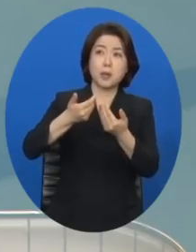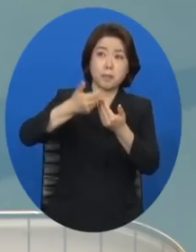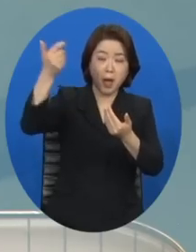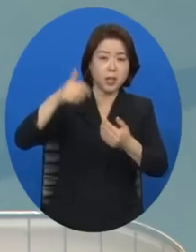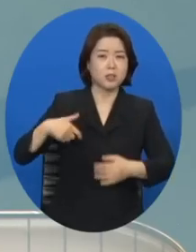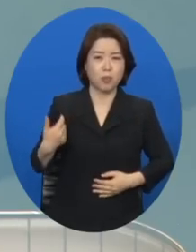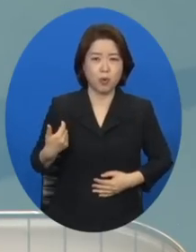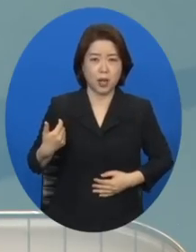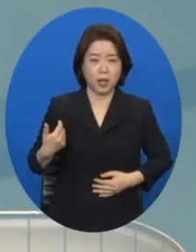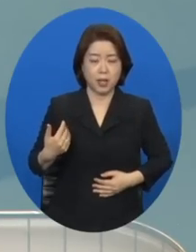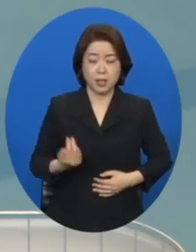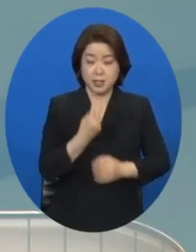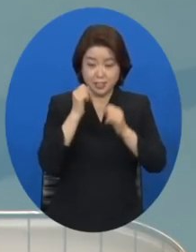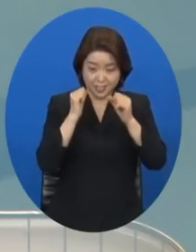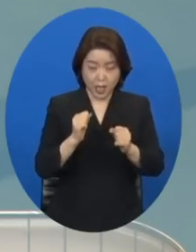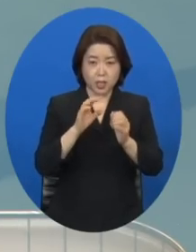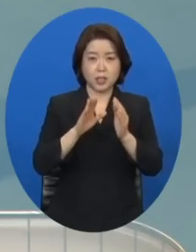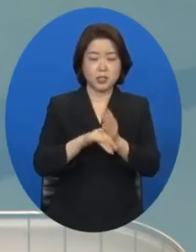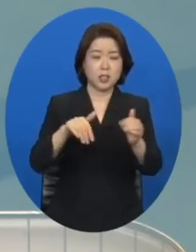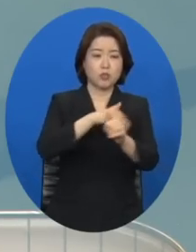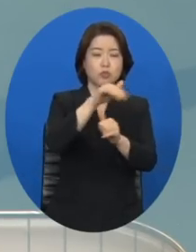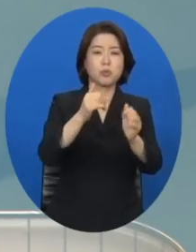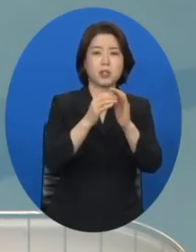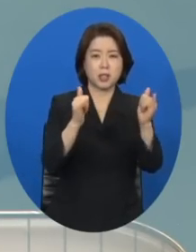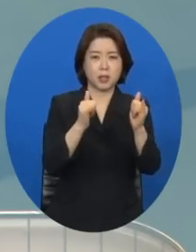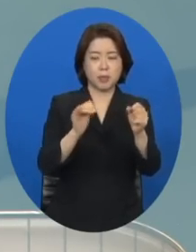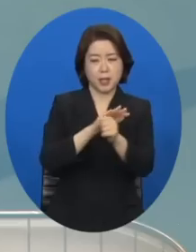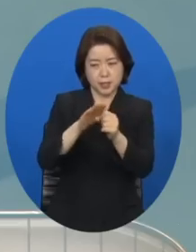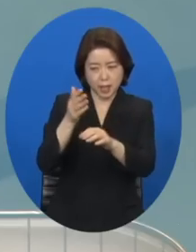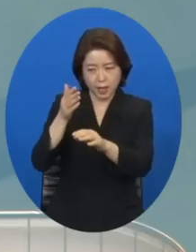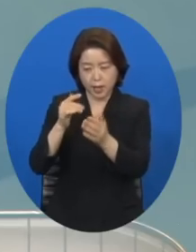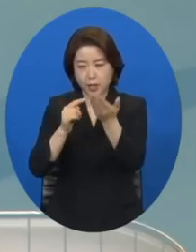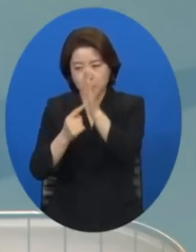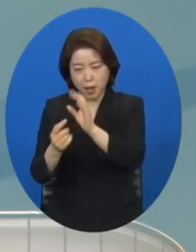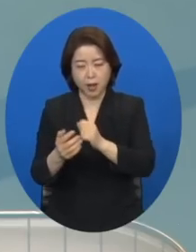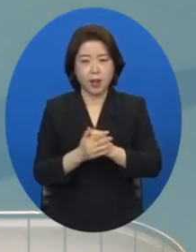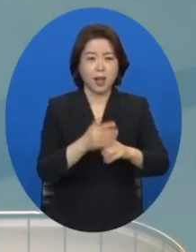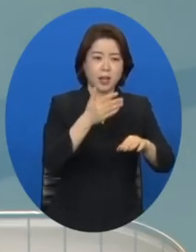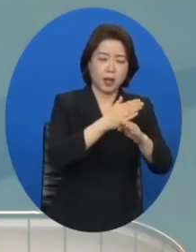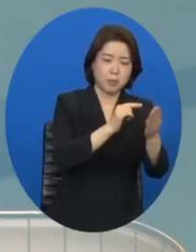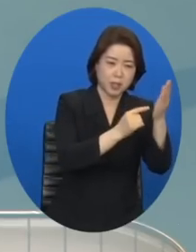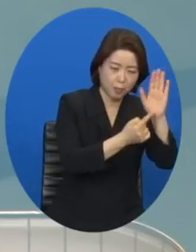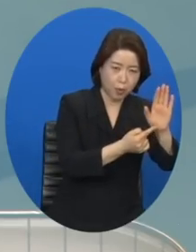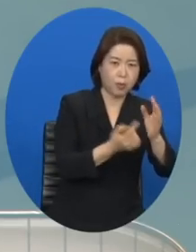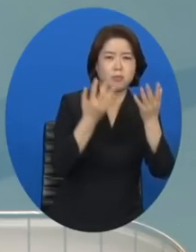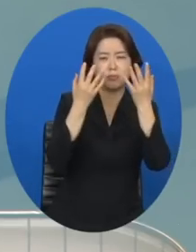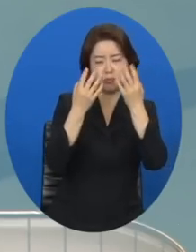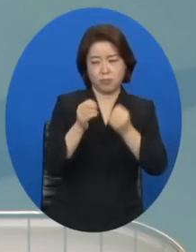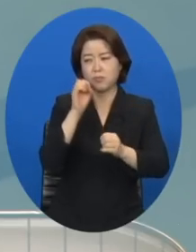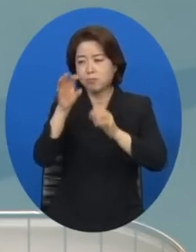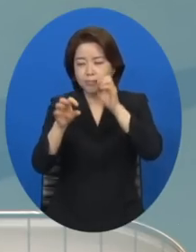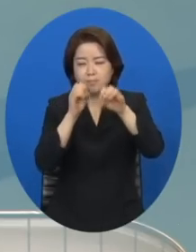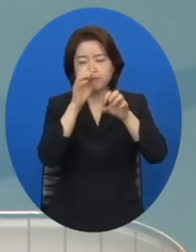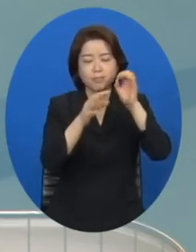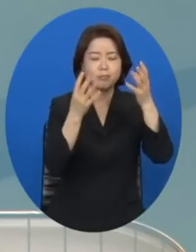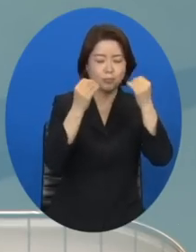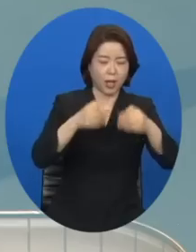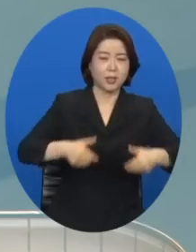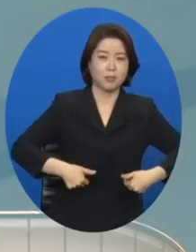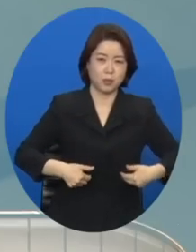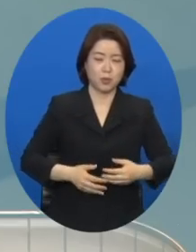우리 주변에 있는 분들에게 사랑의 표현들 감사의 표현들 이런 많이 해야 됩니다 주님께서